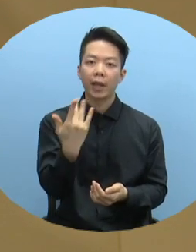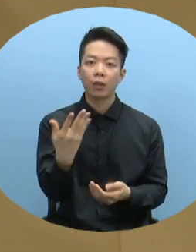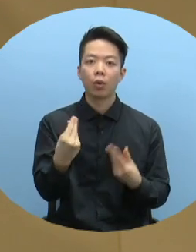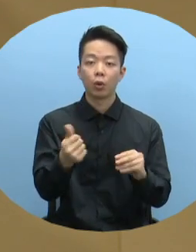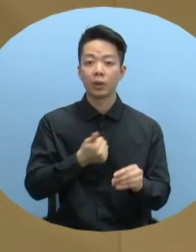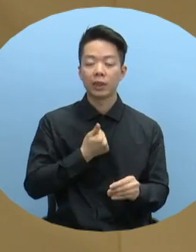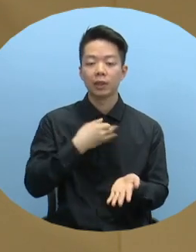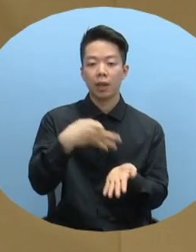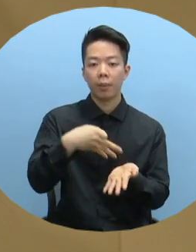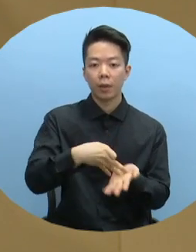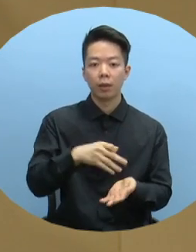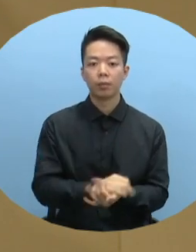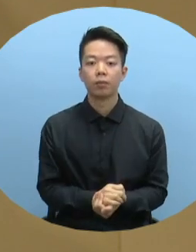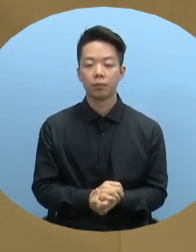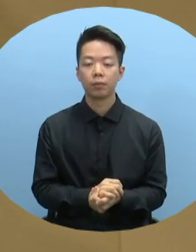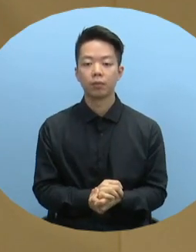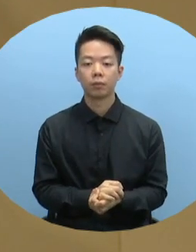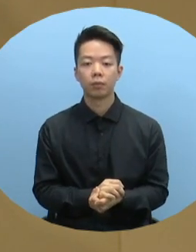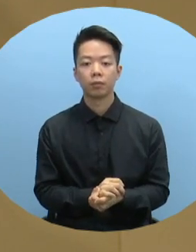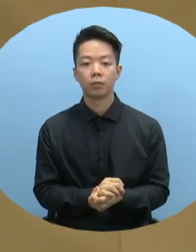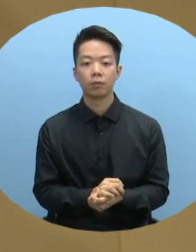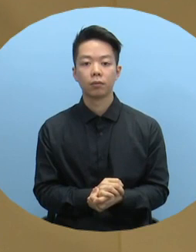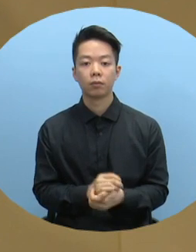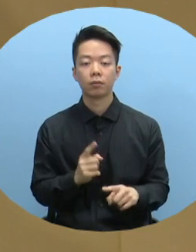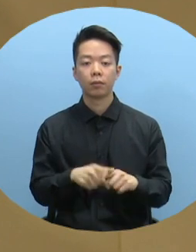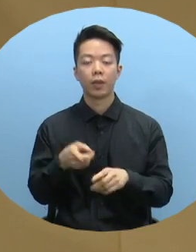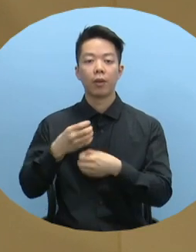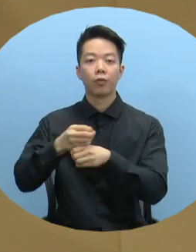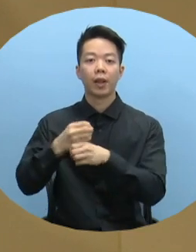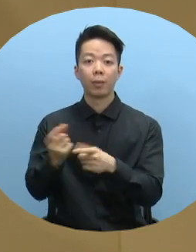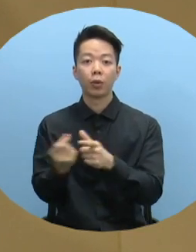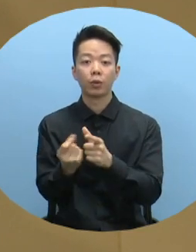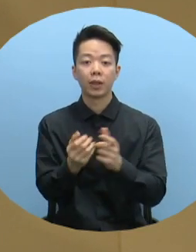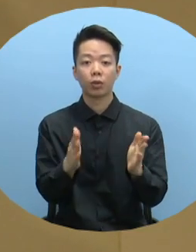個化驗所嗰個安排咧，係